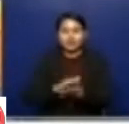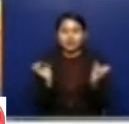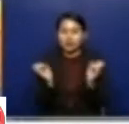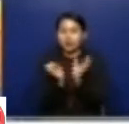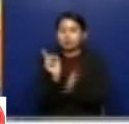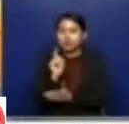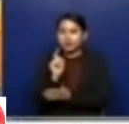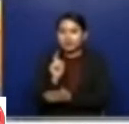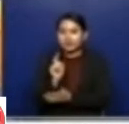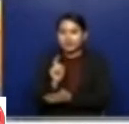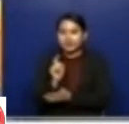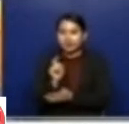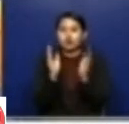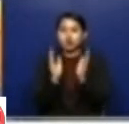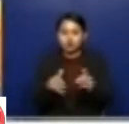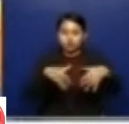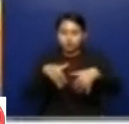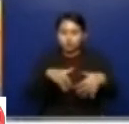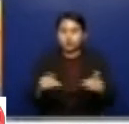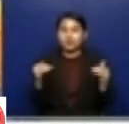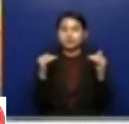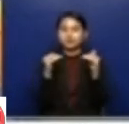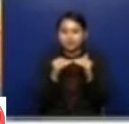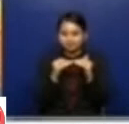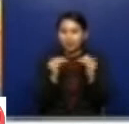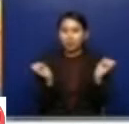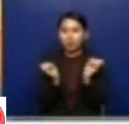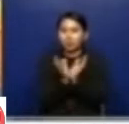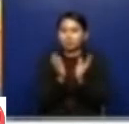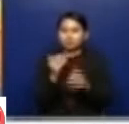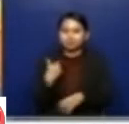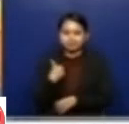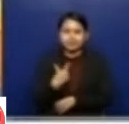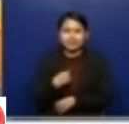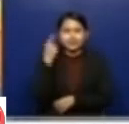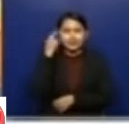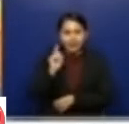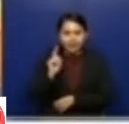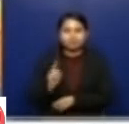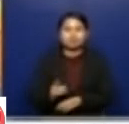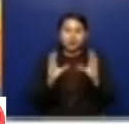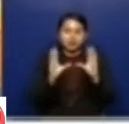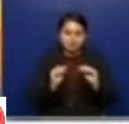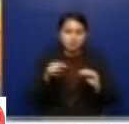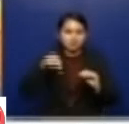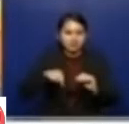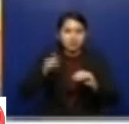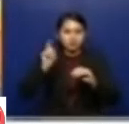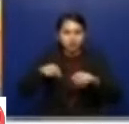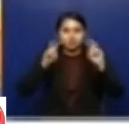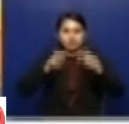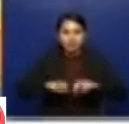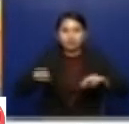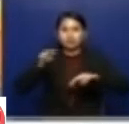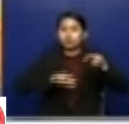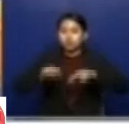ระทบต่อสิทธิเสรีภาพของประชาชนอย่างร้ายแรงควรให้สภาผู้แทนราษฎรมีการศึกษาและตรวจส